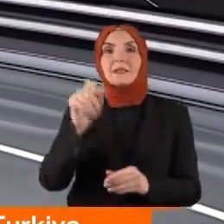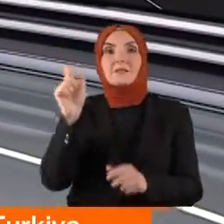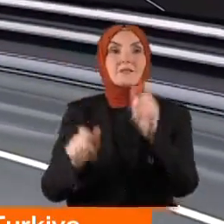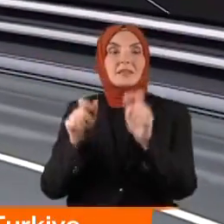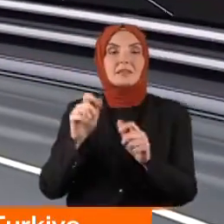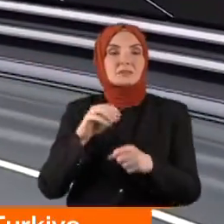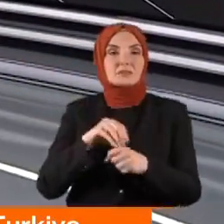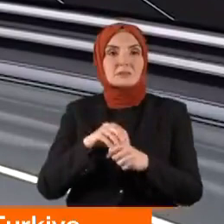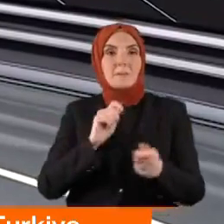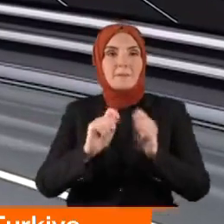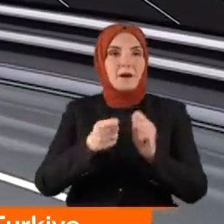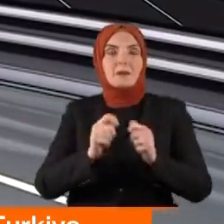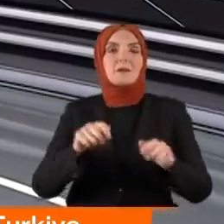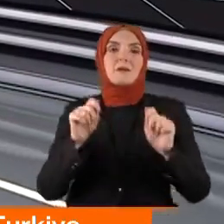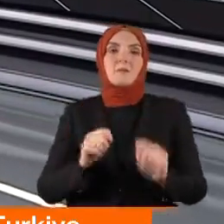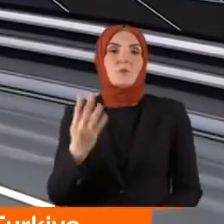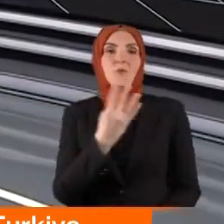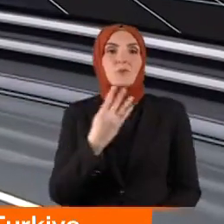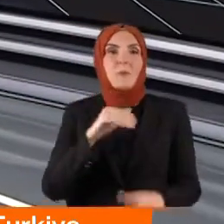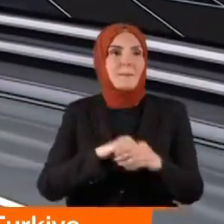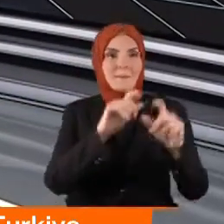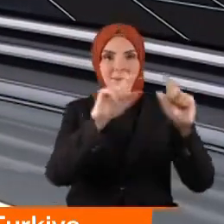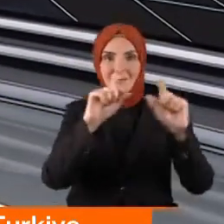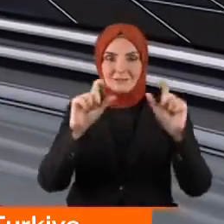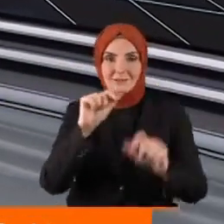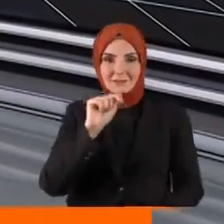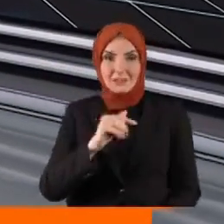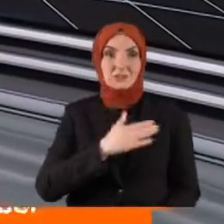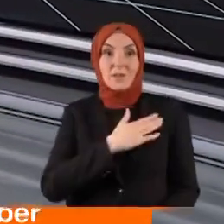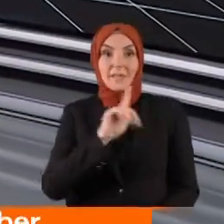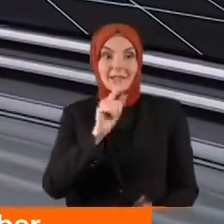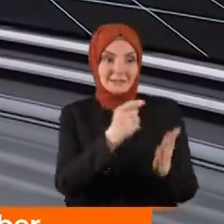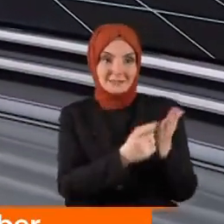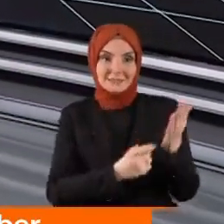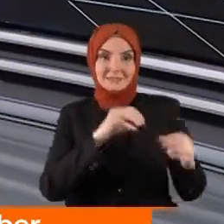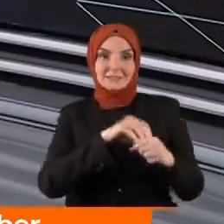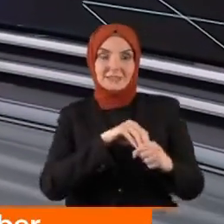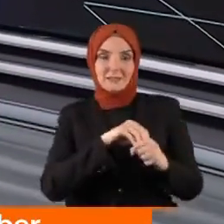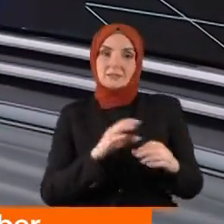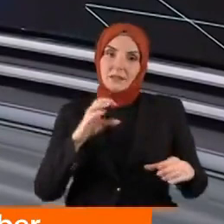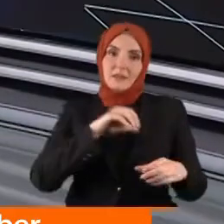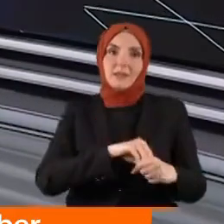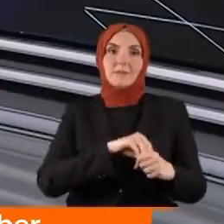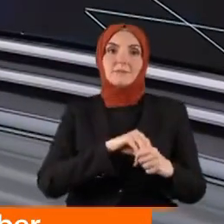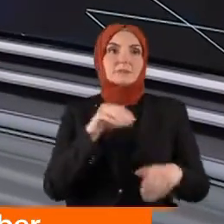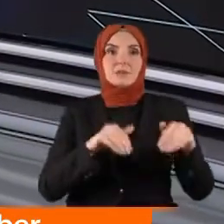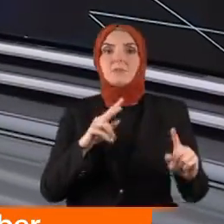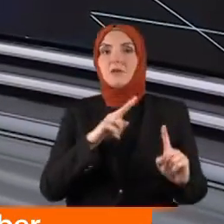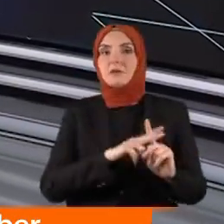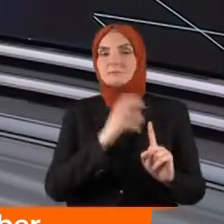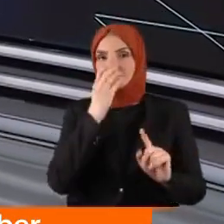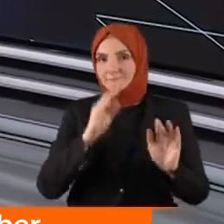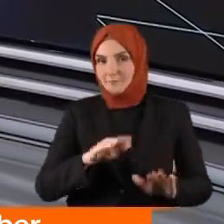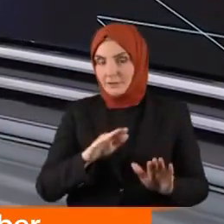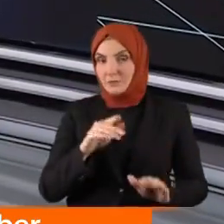ve Demokrat Parti. Bu dört partinin seçimlere CHP listelerinden girmesi bekleniyor. Kulis bilgilerini aktaracağız. O kulislere göre, kulis bilgilerine